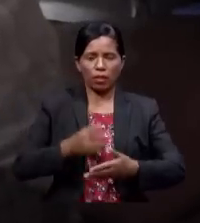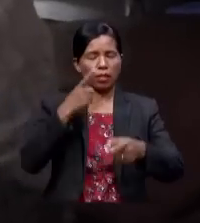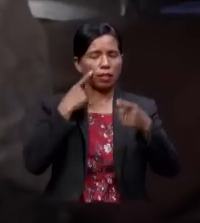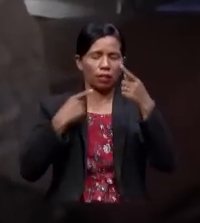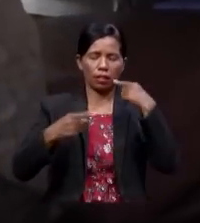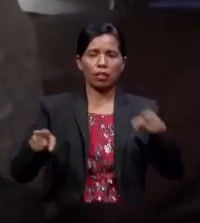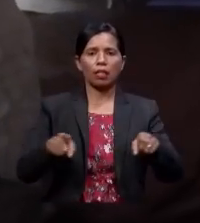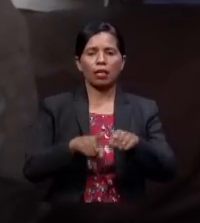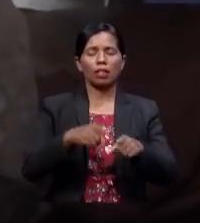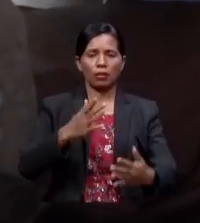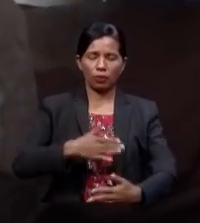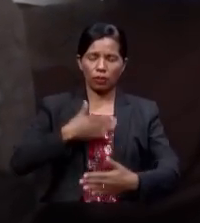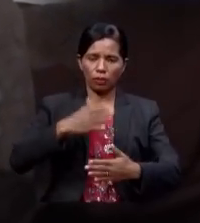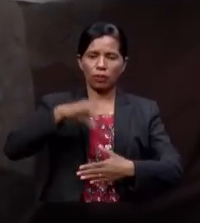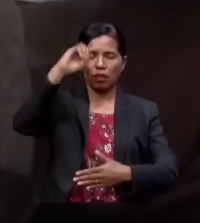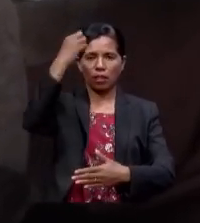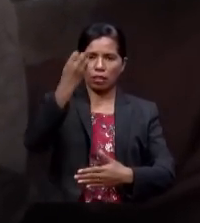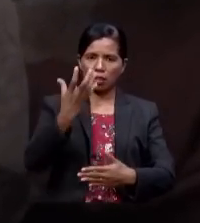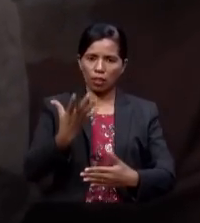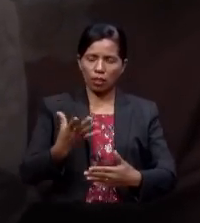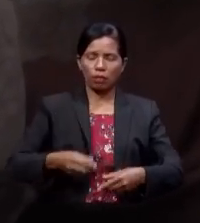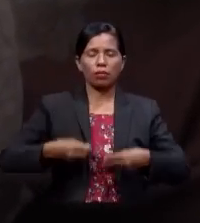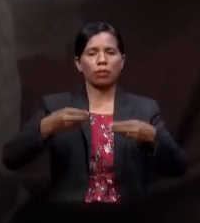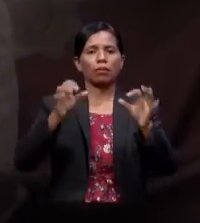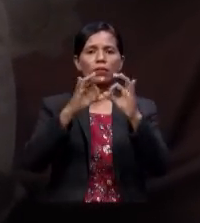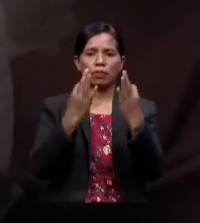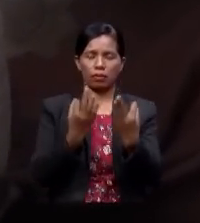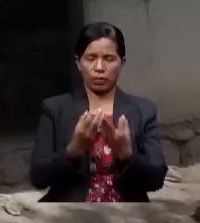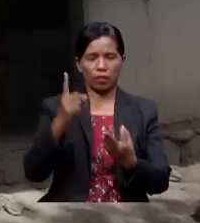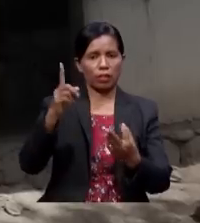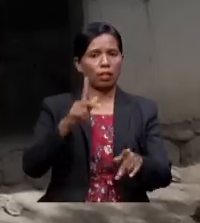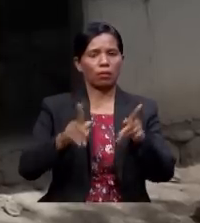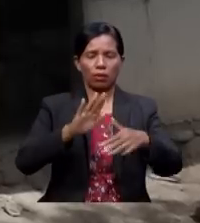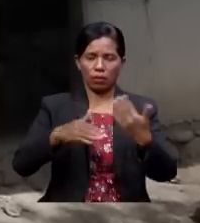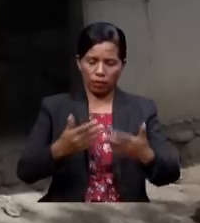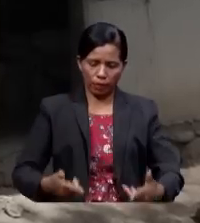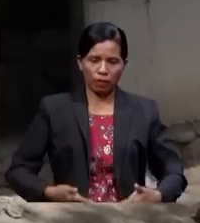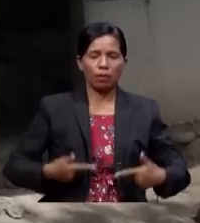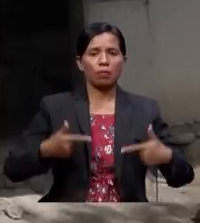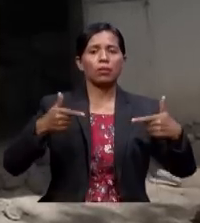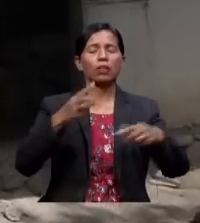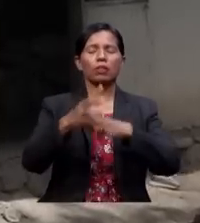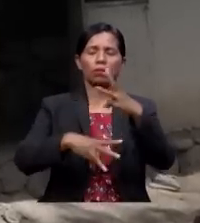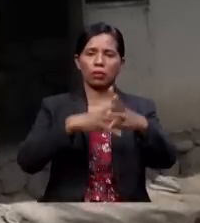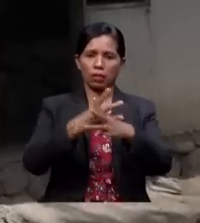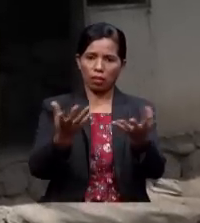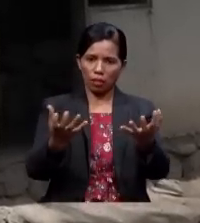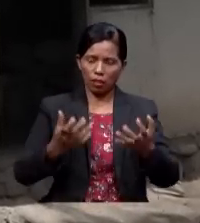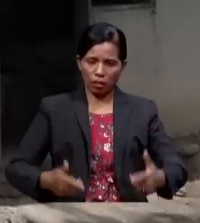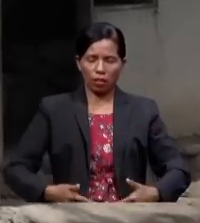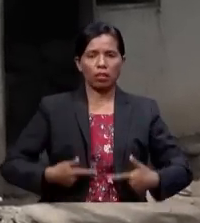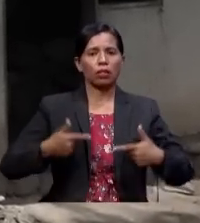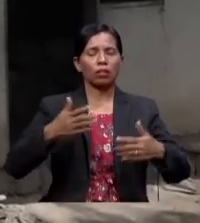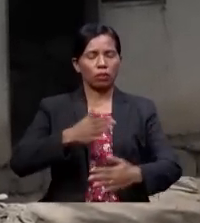no grasa nebe foba familia ida. Ema hotu Moris ya mundu ne hakar kiak solok, iha